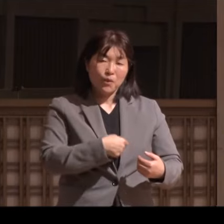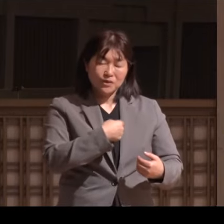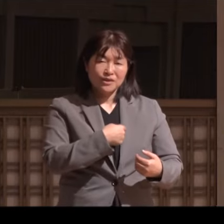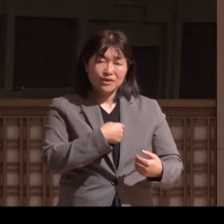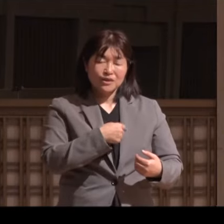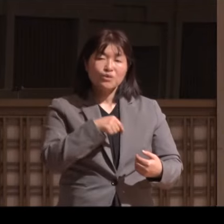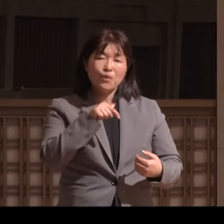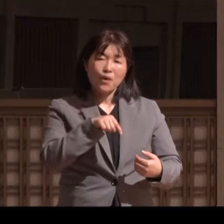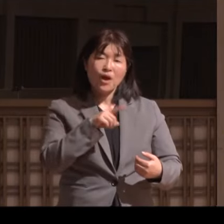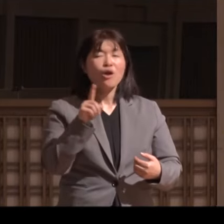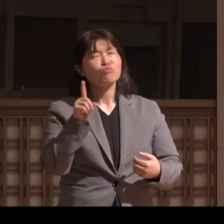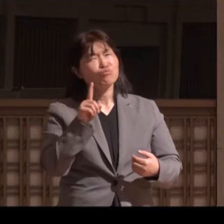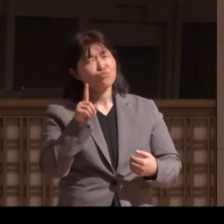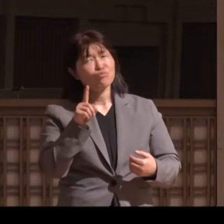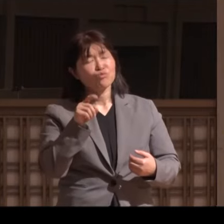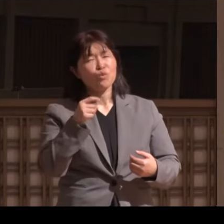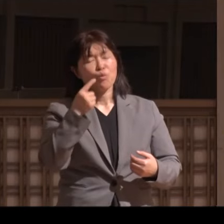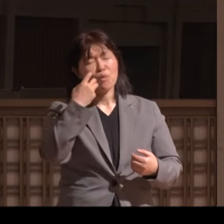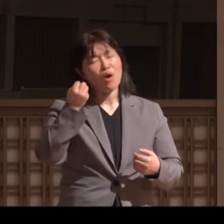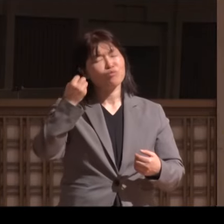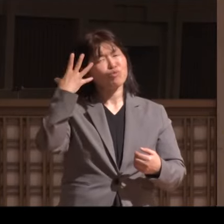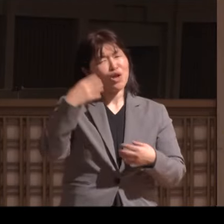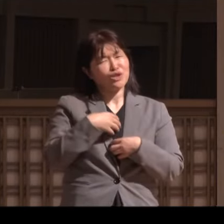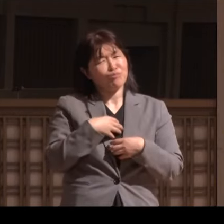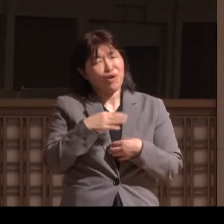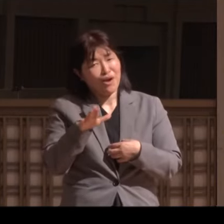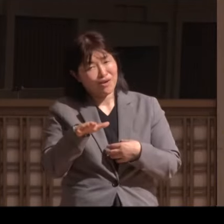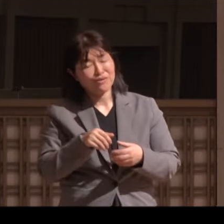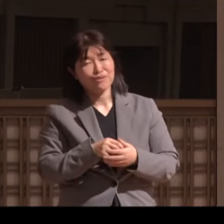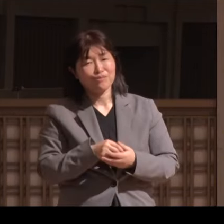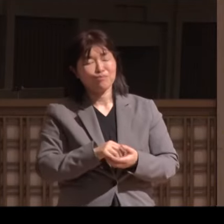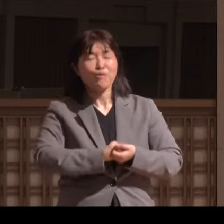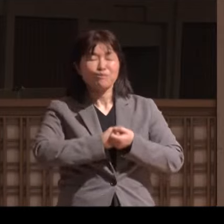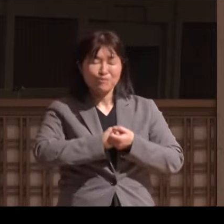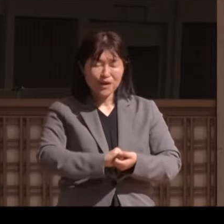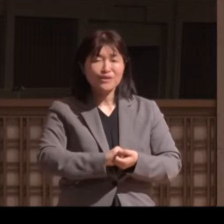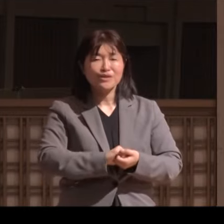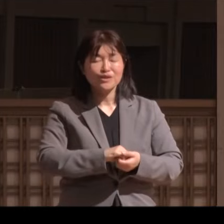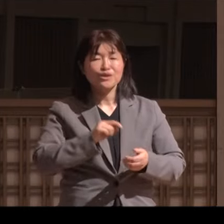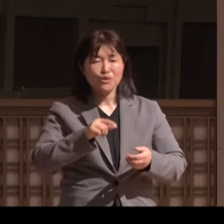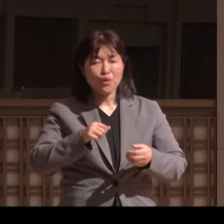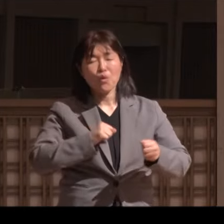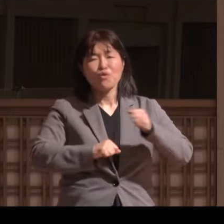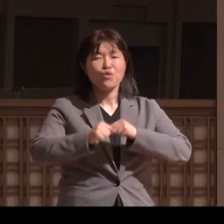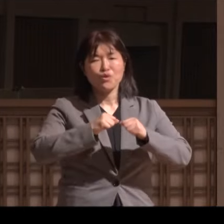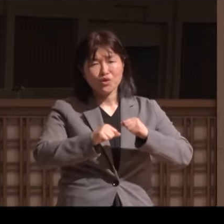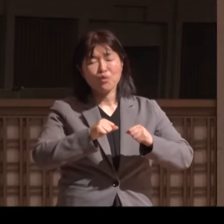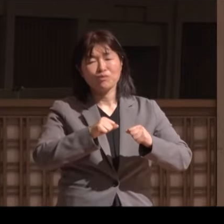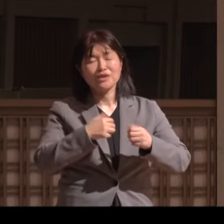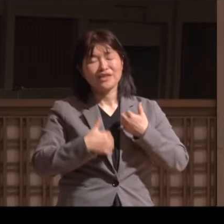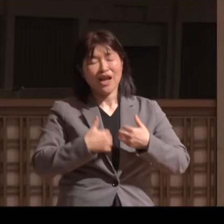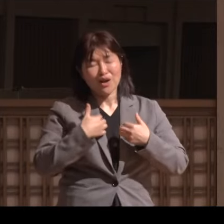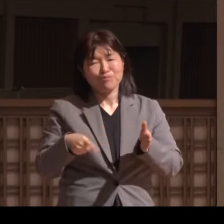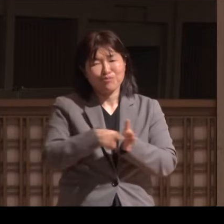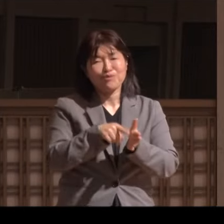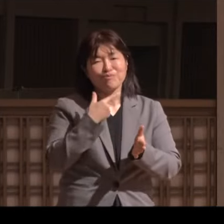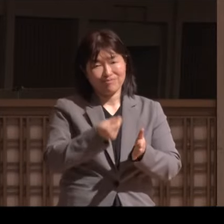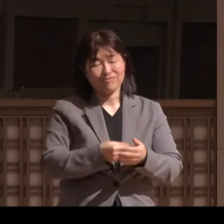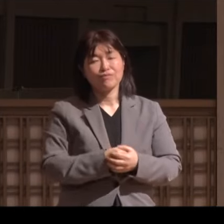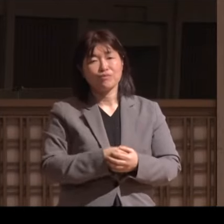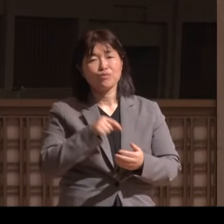いうものなのかっていうの私たちもしかしたら忘れてるのかもしれませんので是非ぜひ今回え取り組みをしていただきたいのとこれってやっぱり